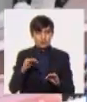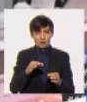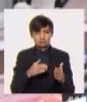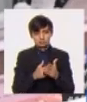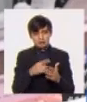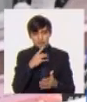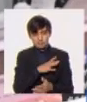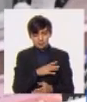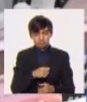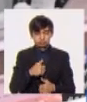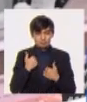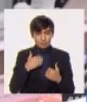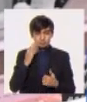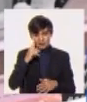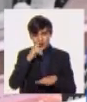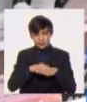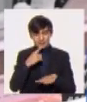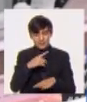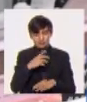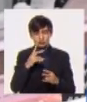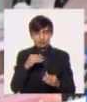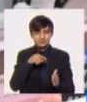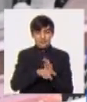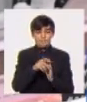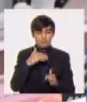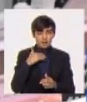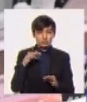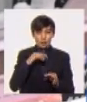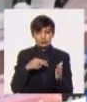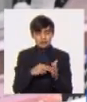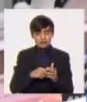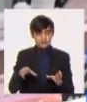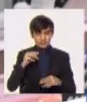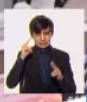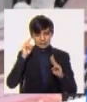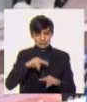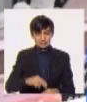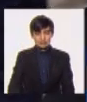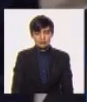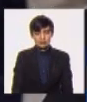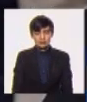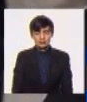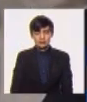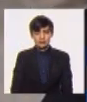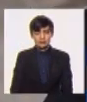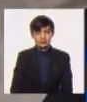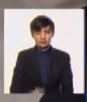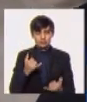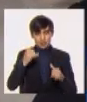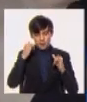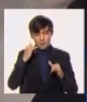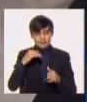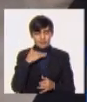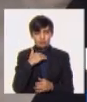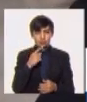көтертпеуге тырысамыз деген әкімдіктегілер мұндағы еттің бағасының қанша екенін де білмейтін сияқты. Сиырдың еті қазір